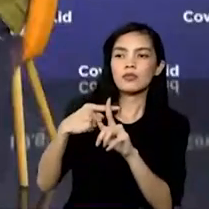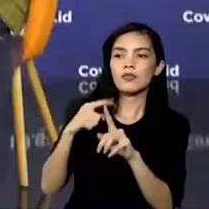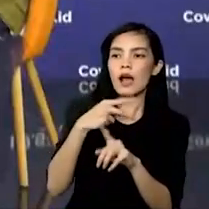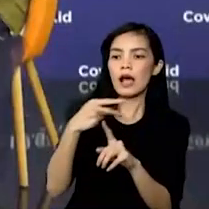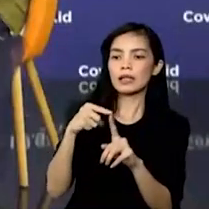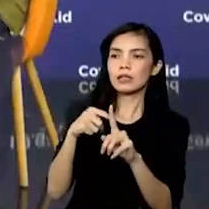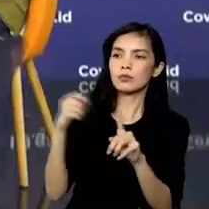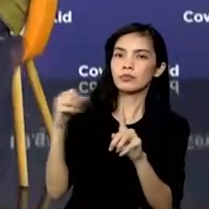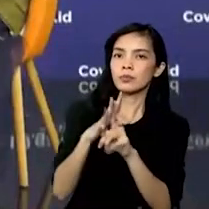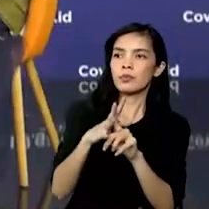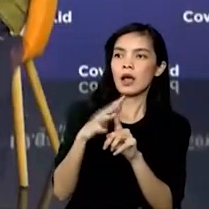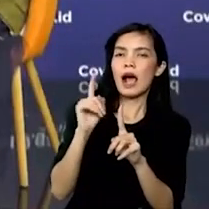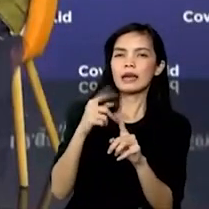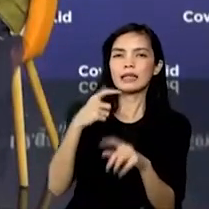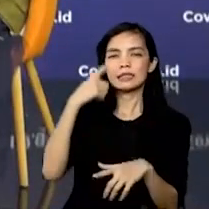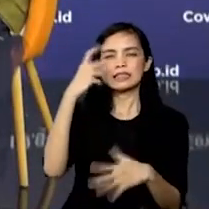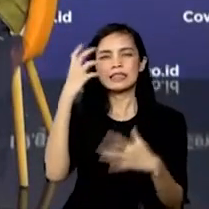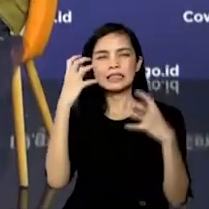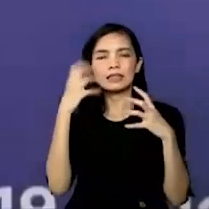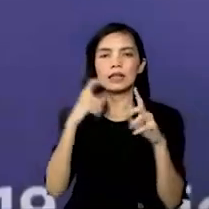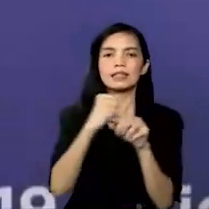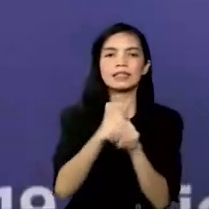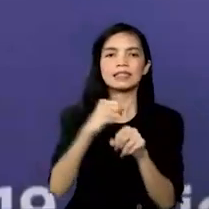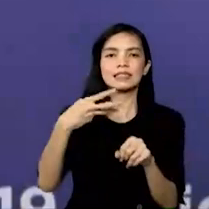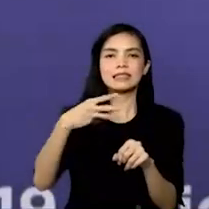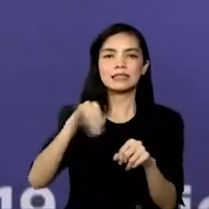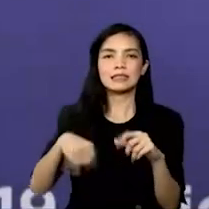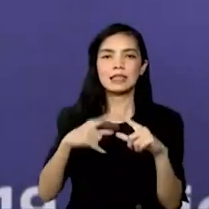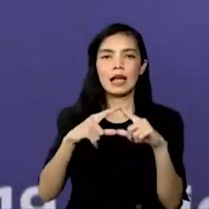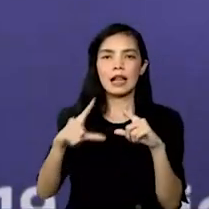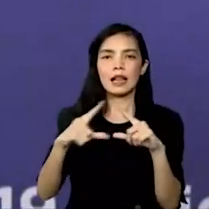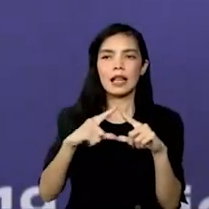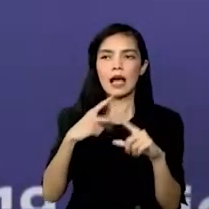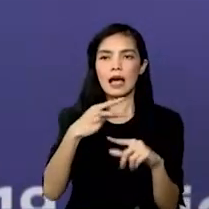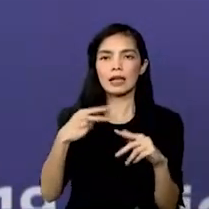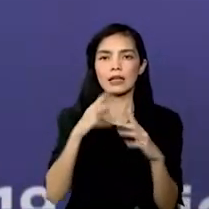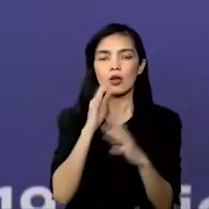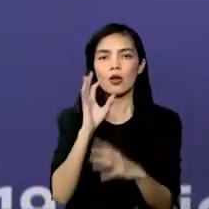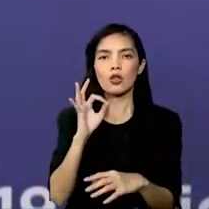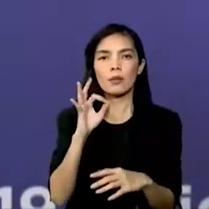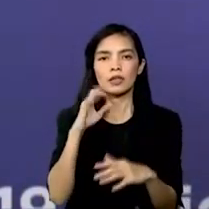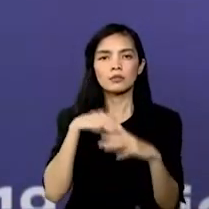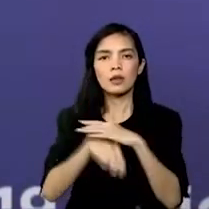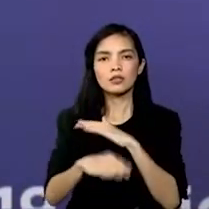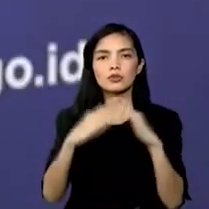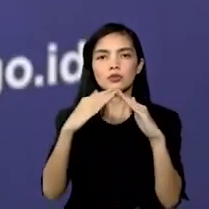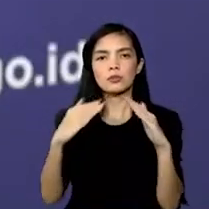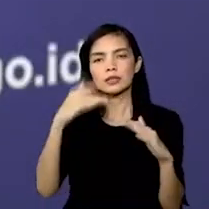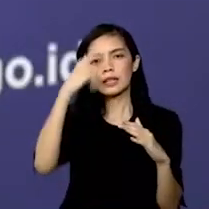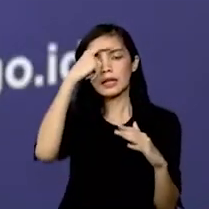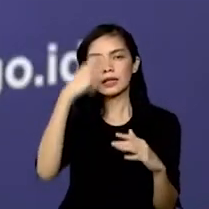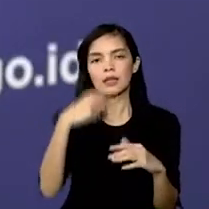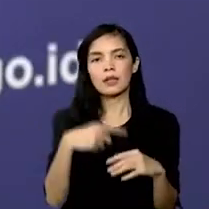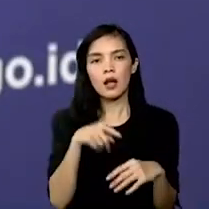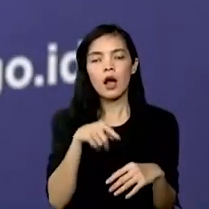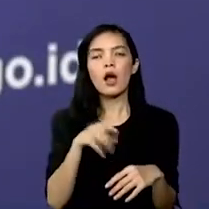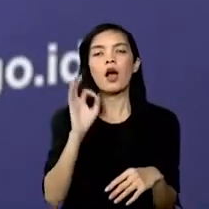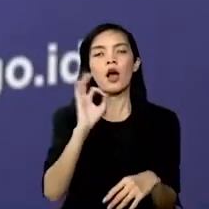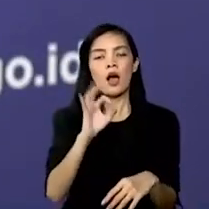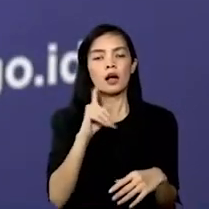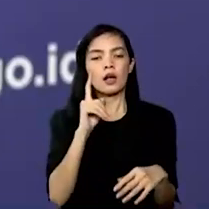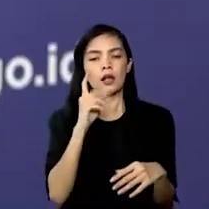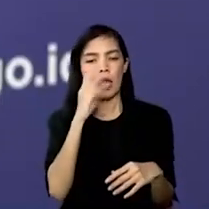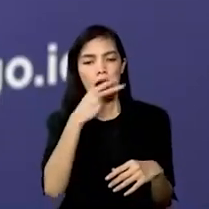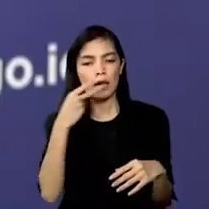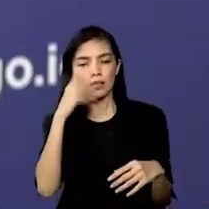gejala Iya maka otomatis mungkin perlu dirawatnya langsung berarti kita ceritanya tinggal lihat nanti ringan sedang atau berat